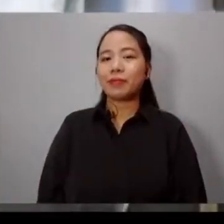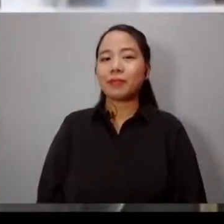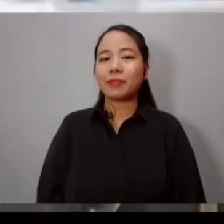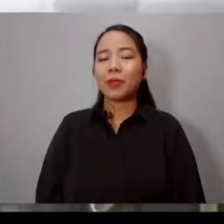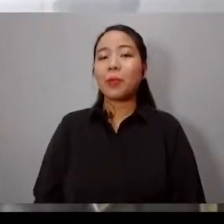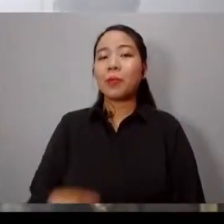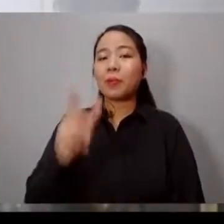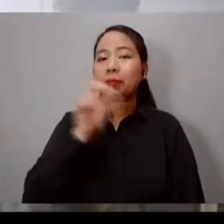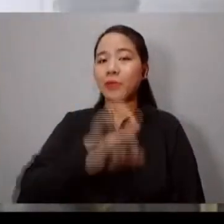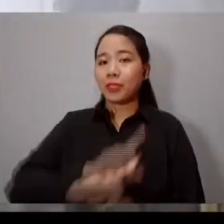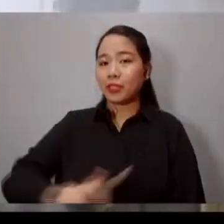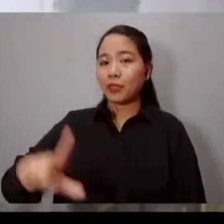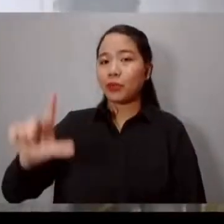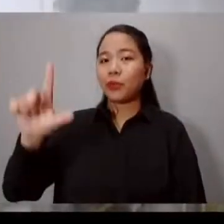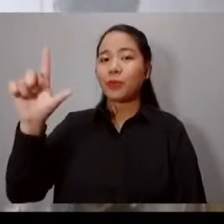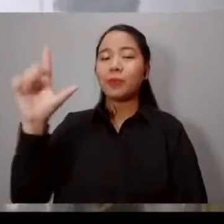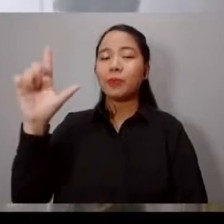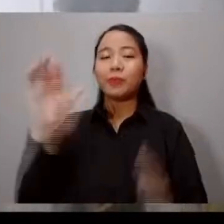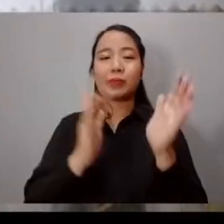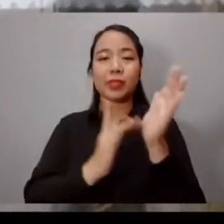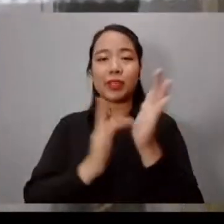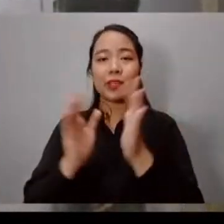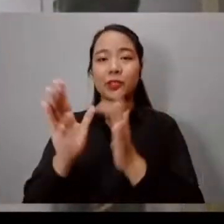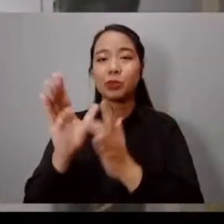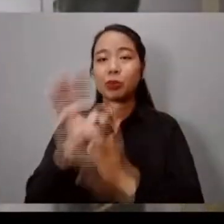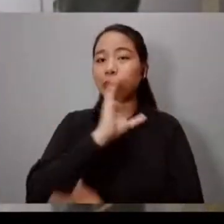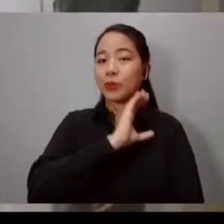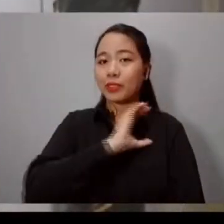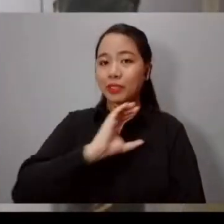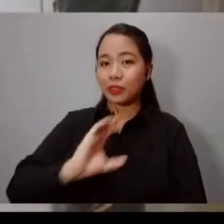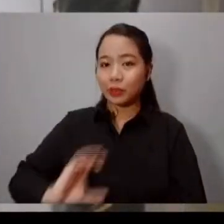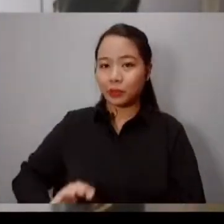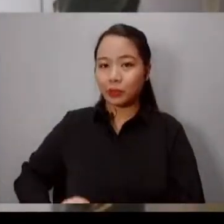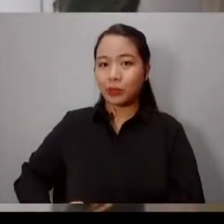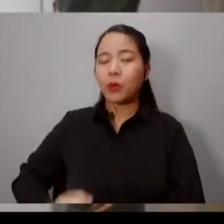lahat, Panginoong Yesu Kristo,